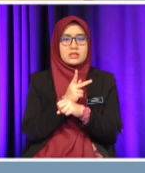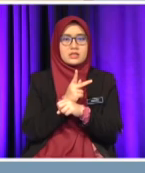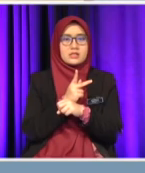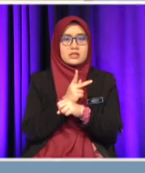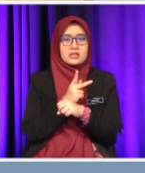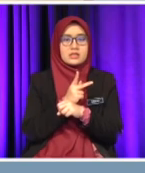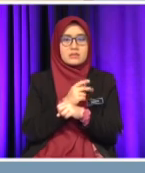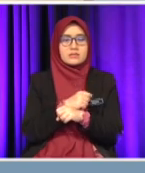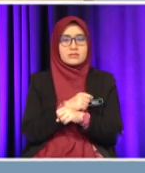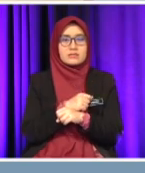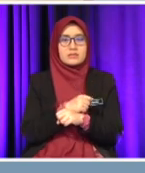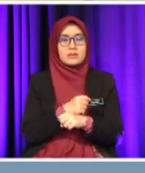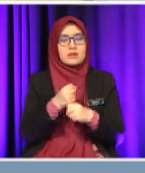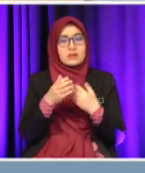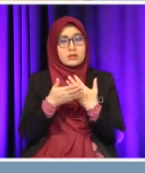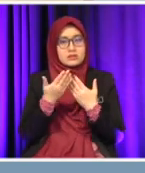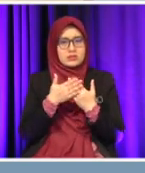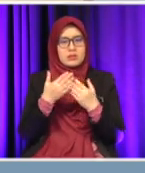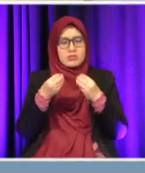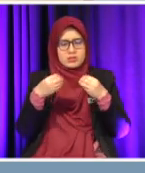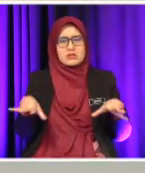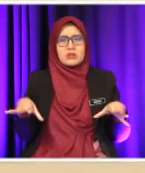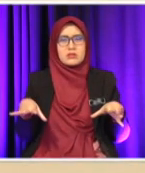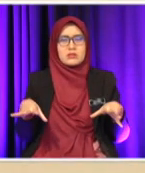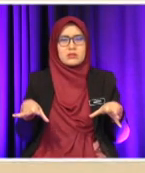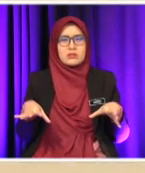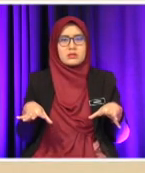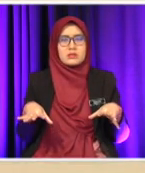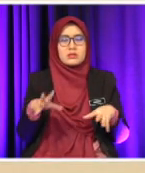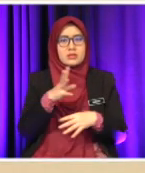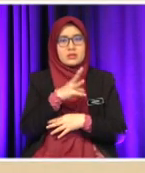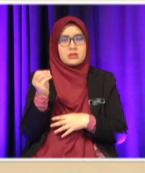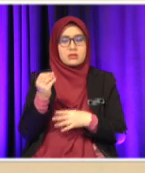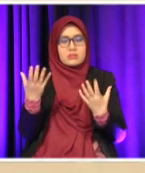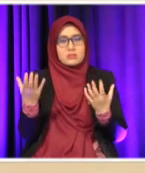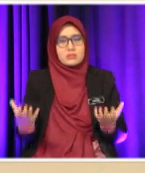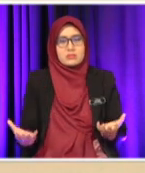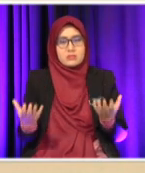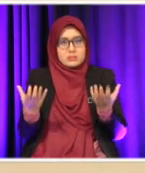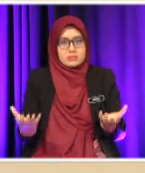mudah pecah dan mudah